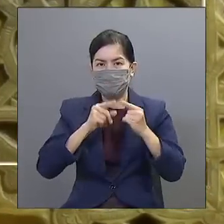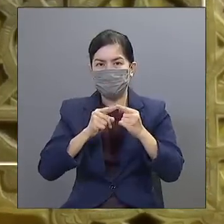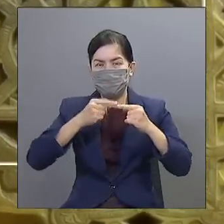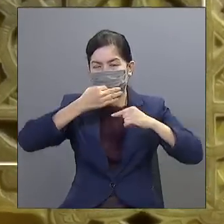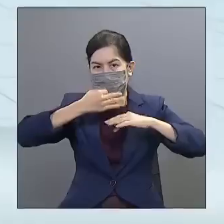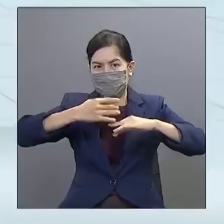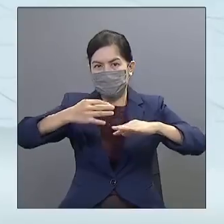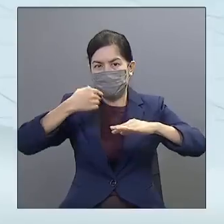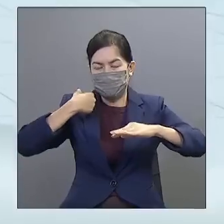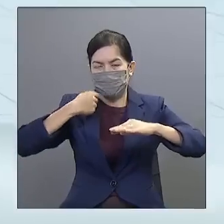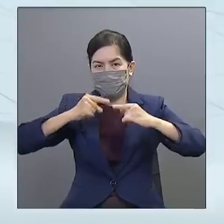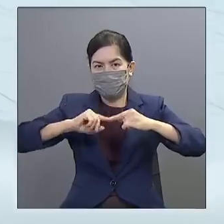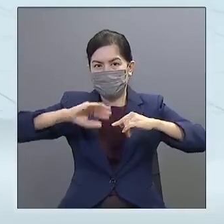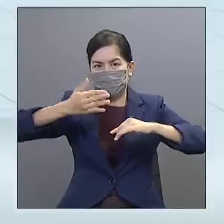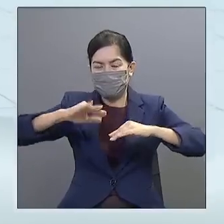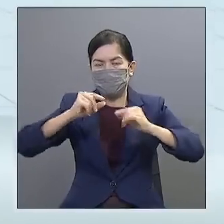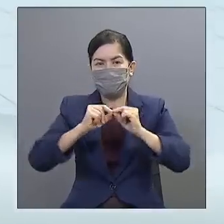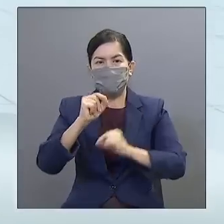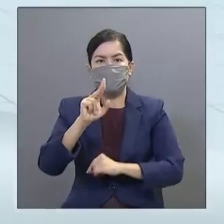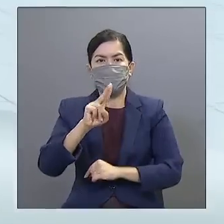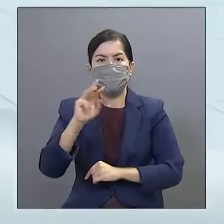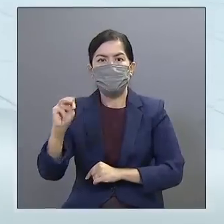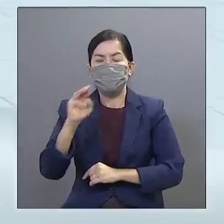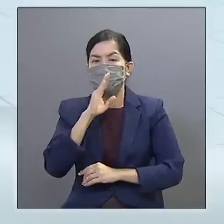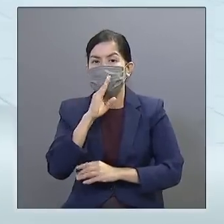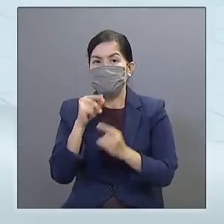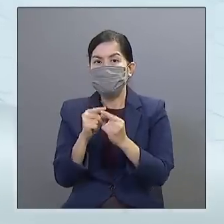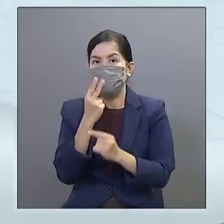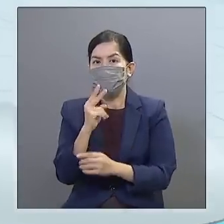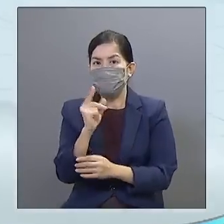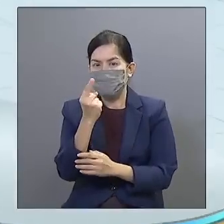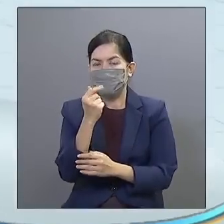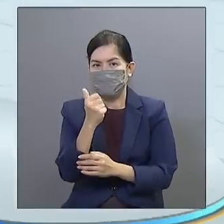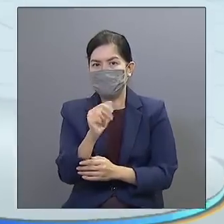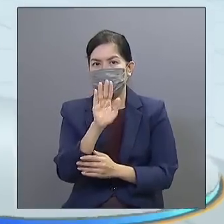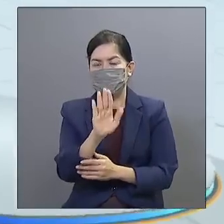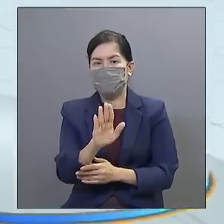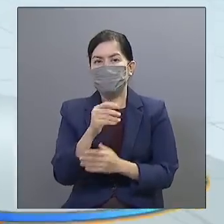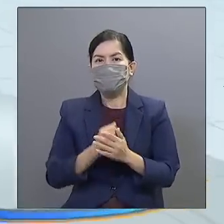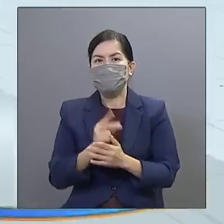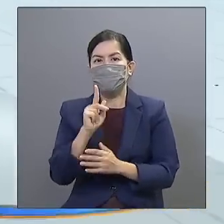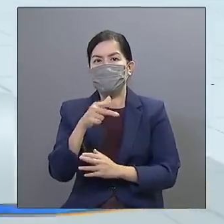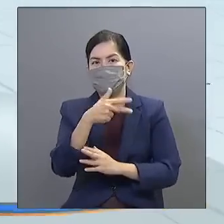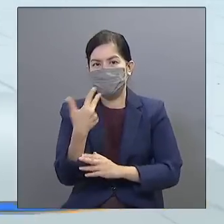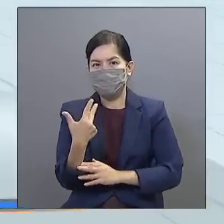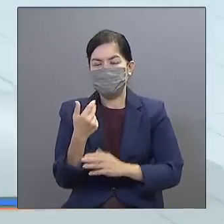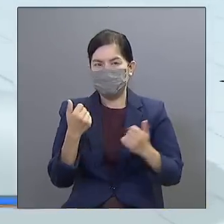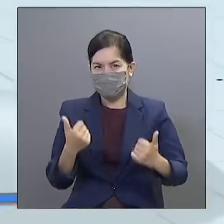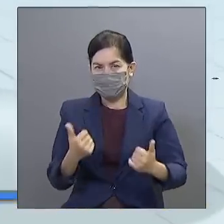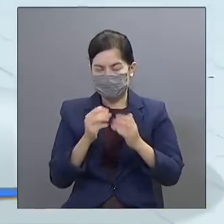ค่ะและกลับมาติดตามรายงานสภาพอากาศได้ใหม่ในช่วงข่าวค่ำมิติใหม่ทั่วไทยเวลาก่อน 20:00 น.สวัสดีค่ะ